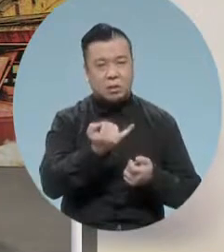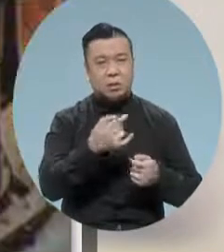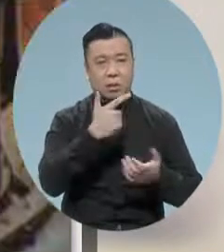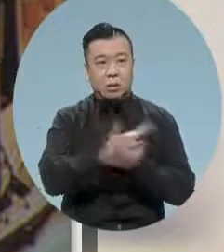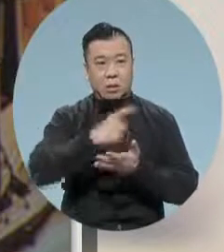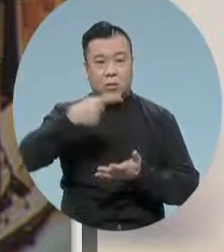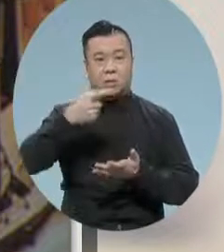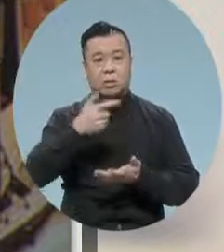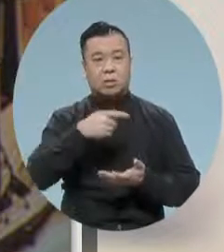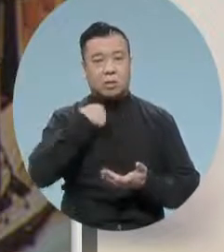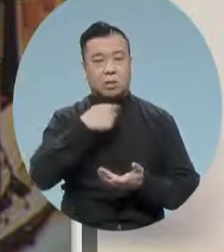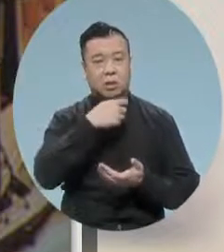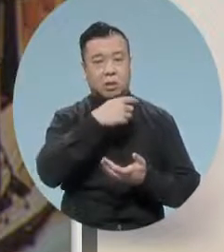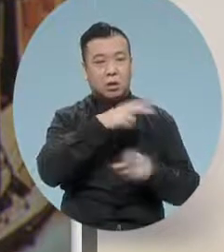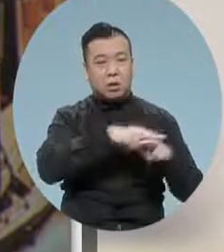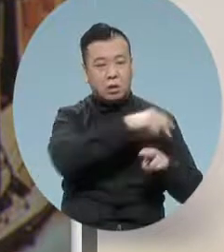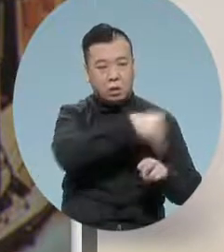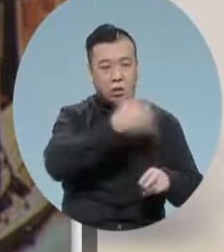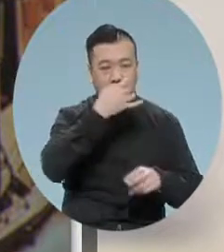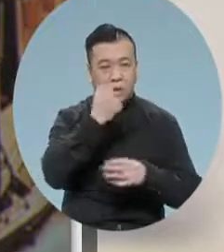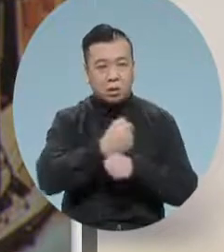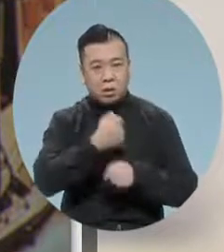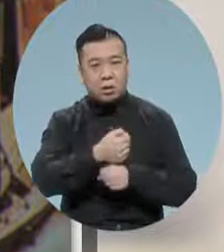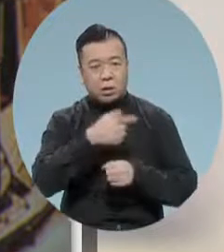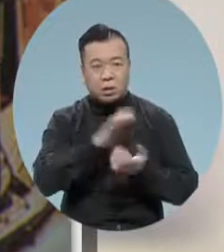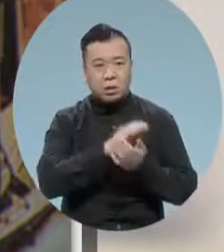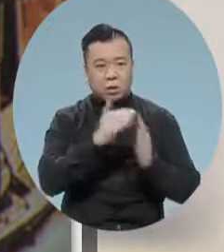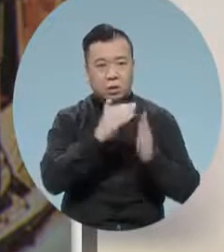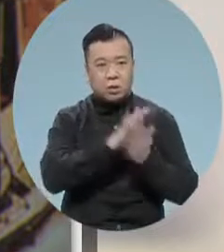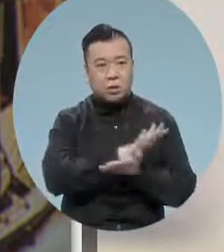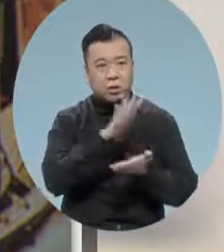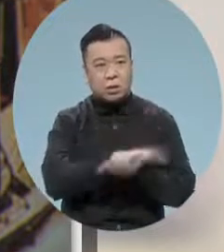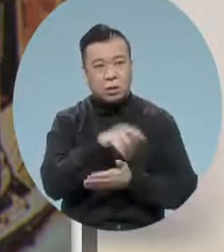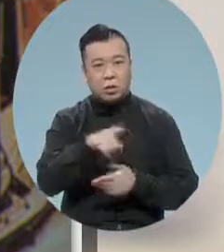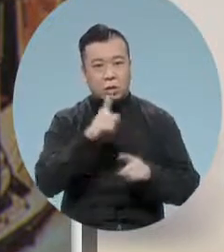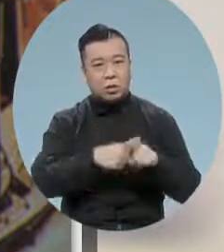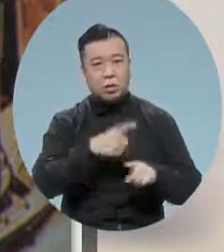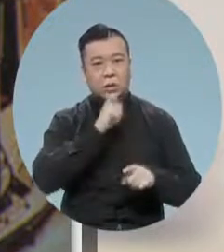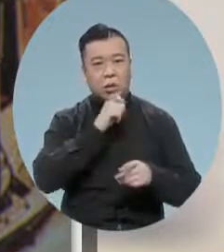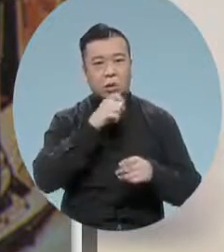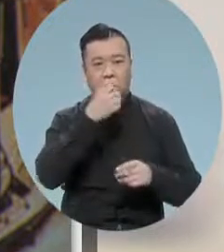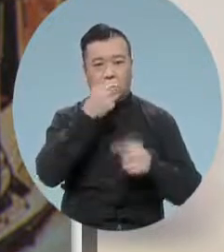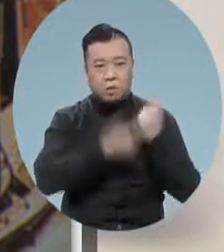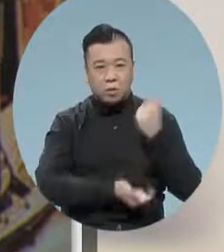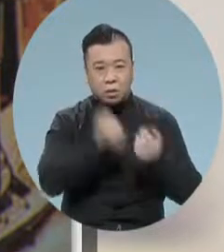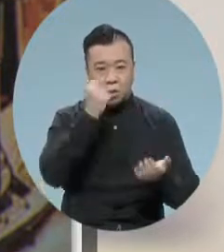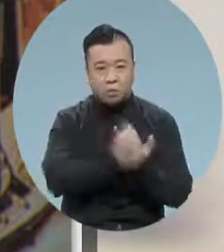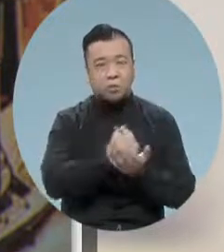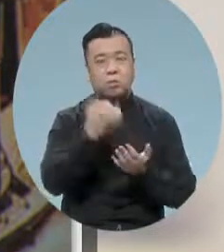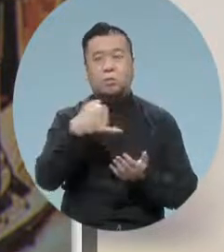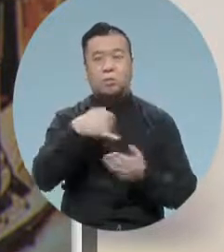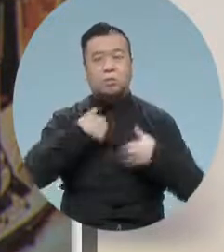要咧，譬如話外佣嚟香港咧，佢哋就算住幾耐都好咧，都唔能夠獲取香港永久居民身